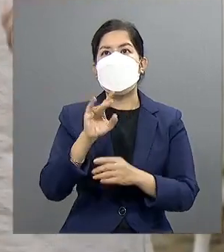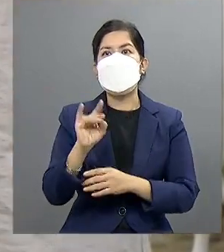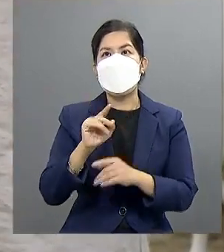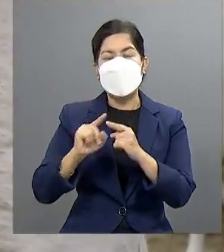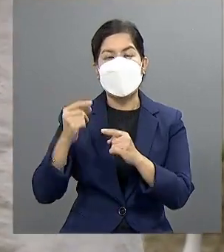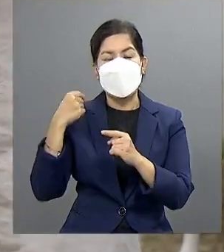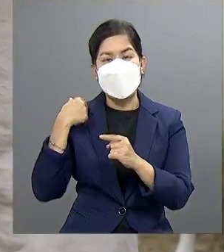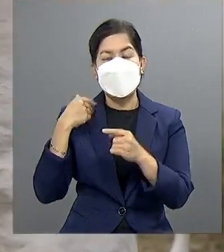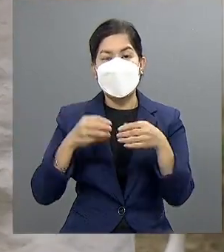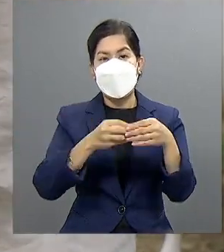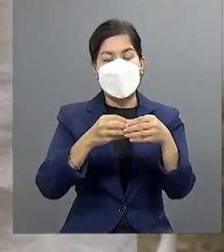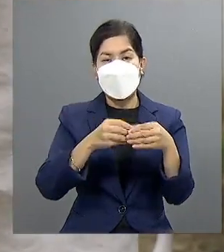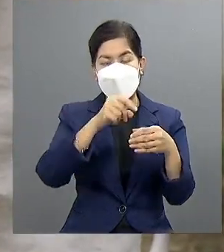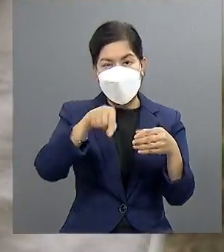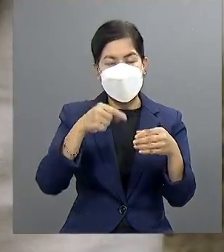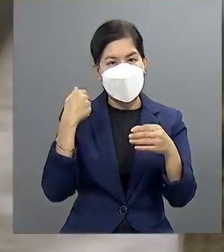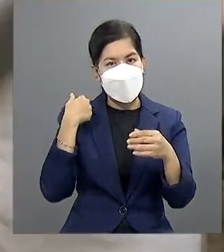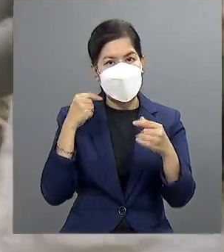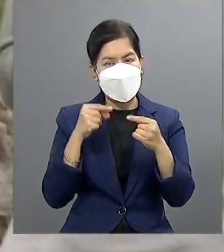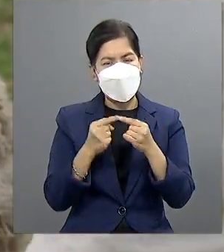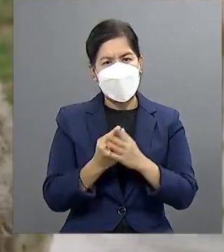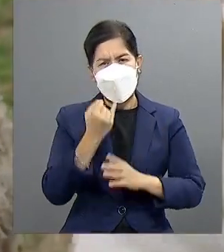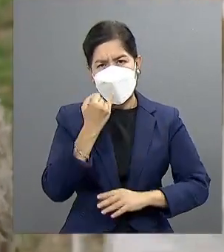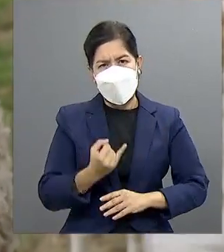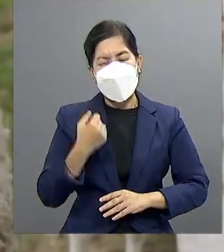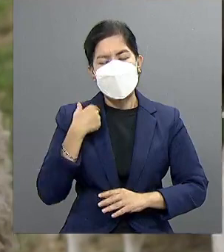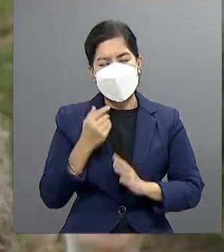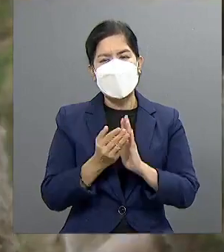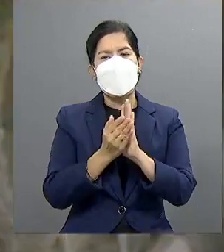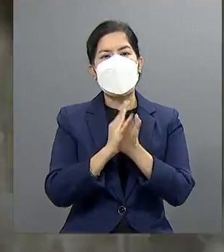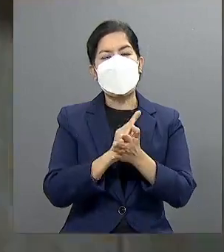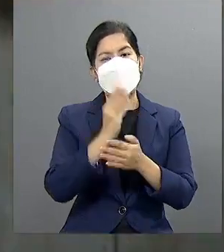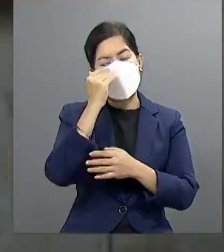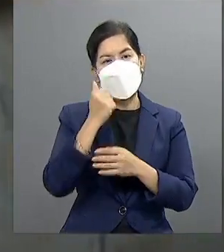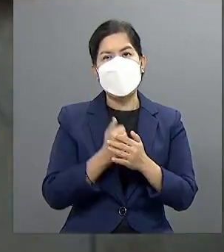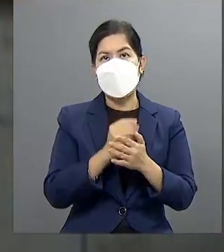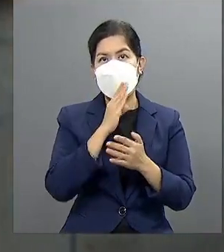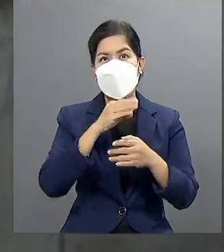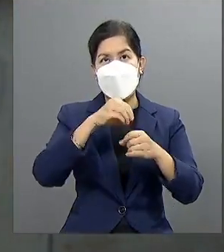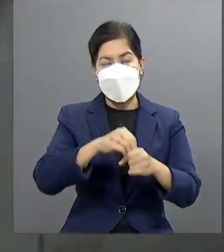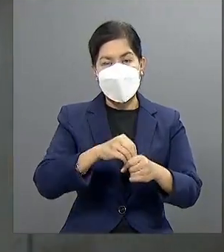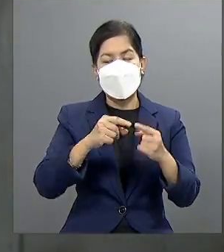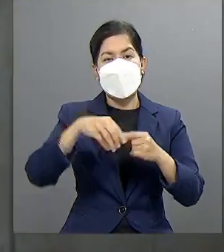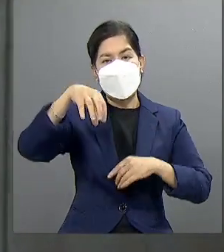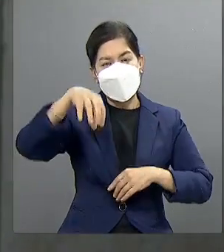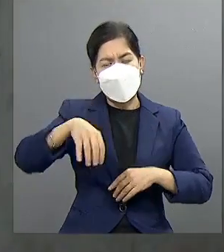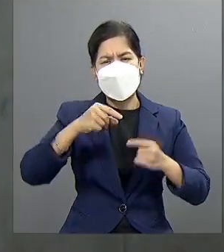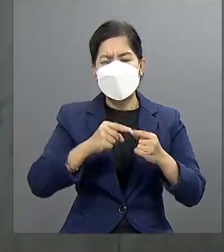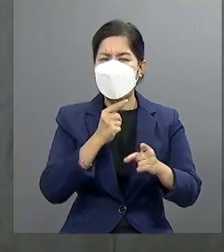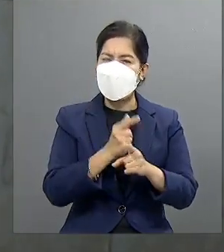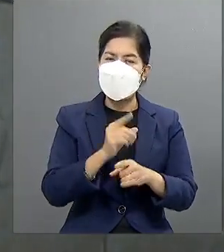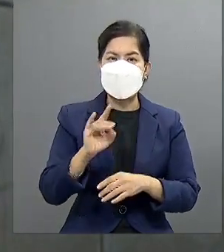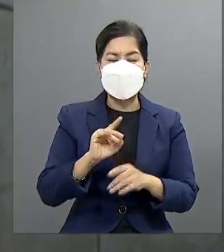จะทำให้เป็นภูมิแพ้ได้น้อยลงนะคะเพราะว่าจริงๆการที่อยู่ในฟาร์มเนี่ยเราก็ได้รับพวกจุลินทรีย์สุขภาพอยู่แล้ว